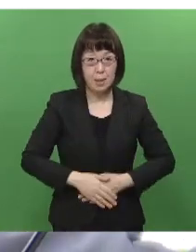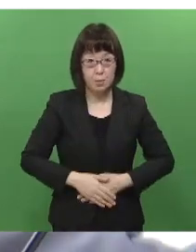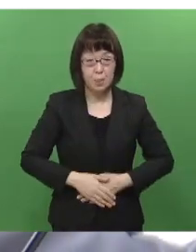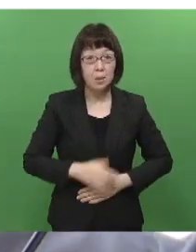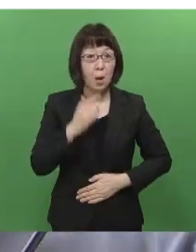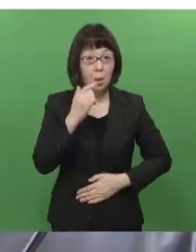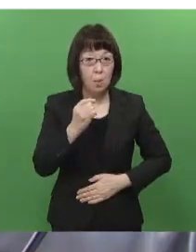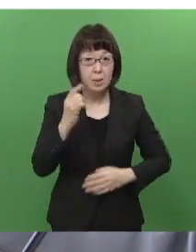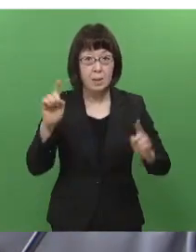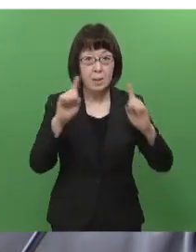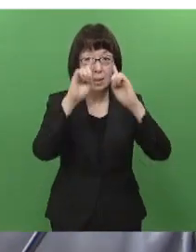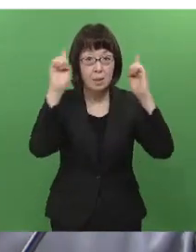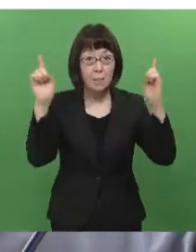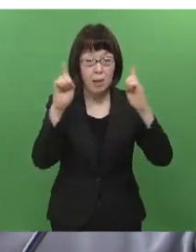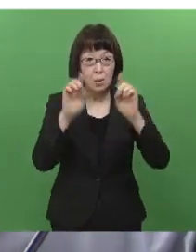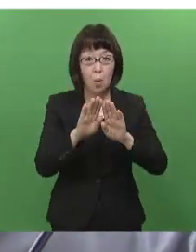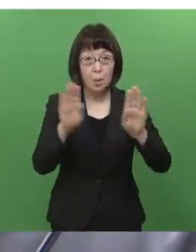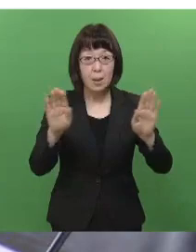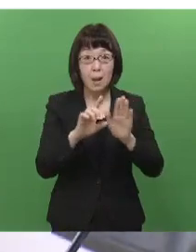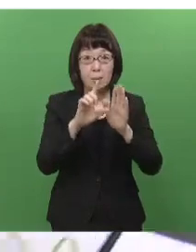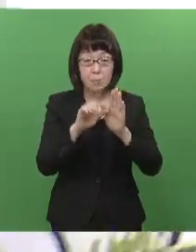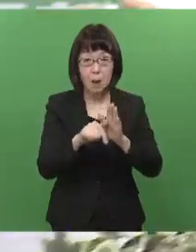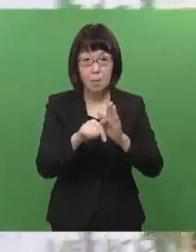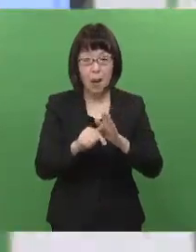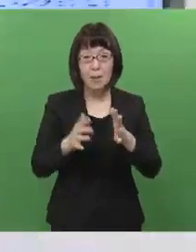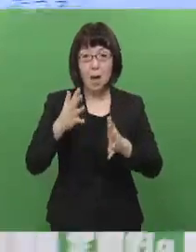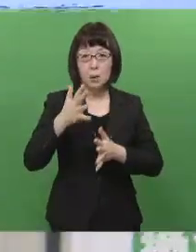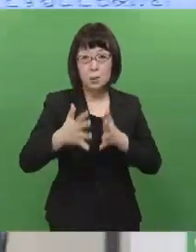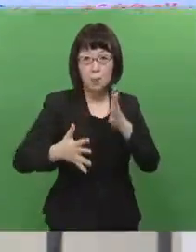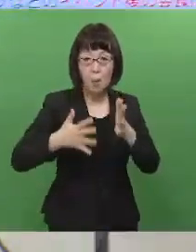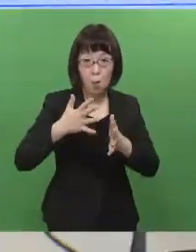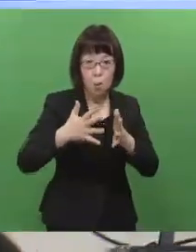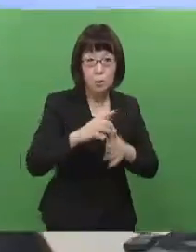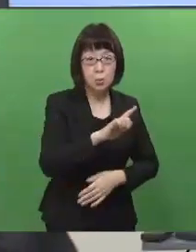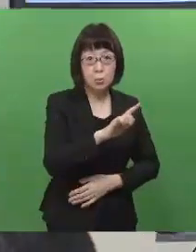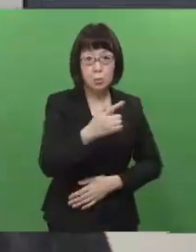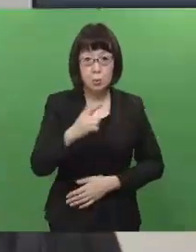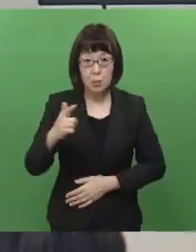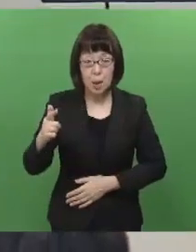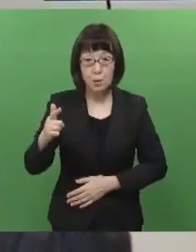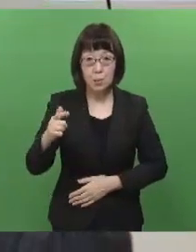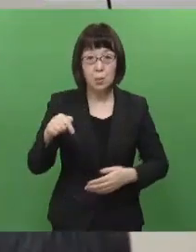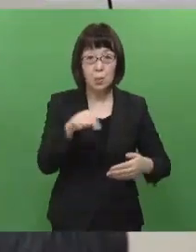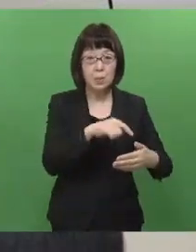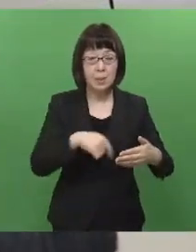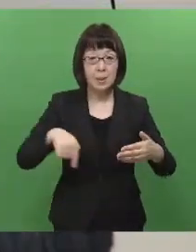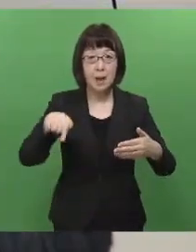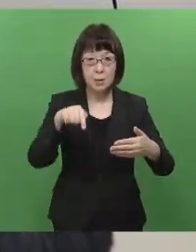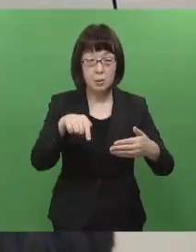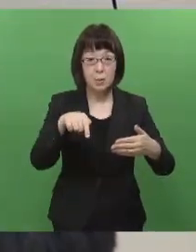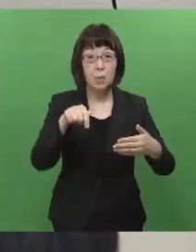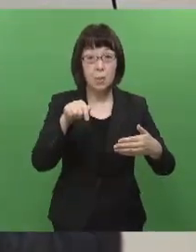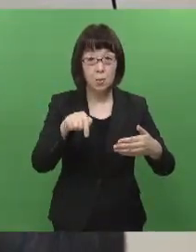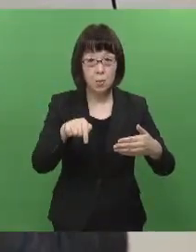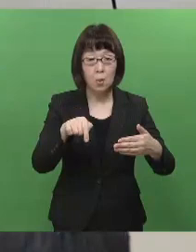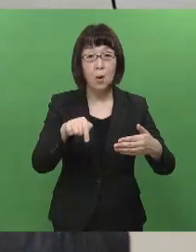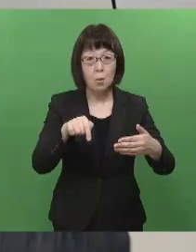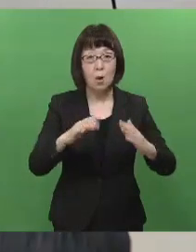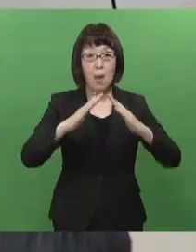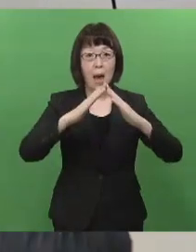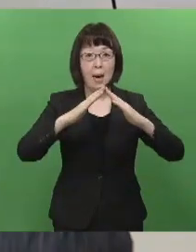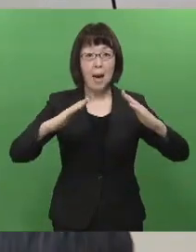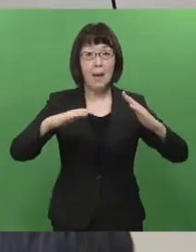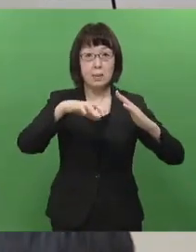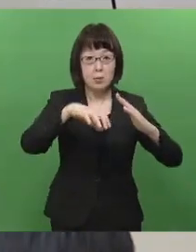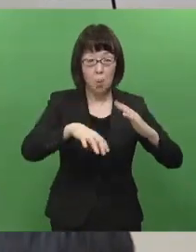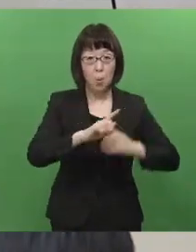に記載しており通りですね、スポーツなどその他のイベントについても、そのイベントの時は会場いろい